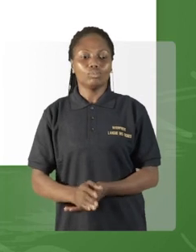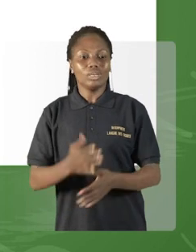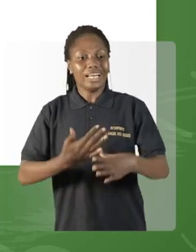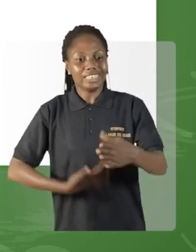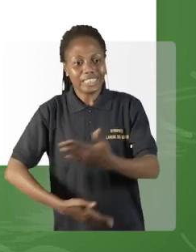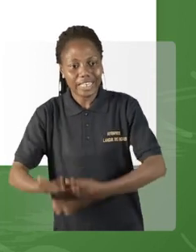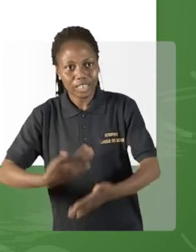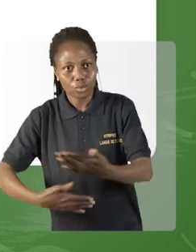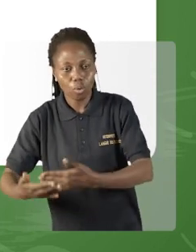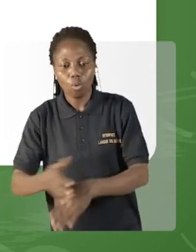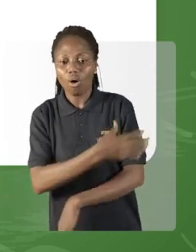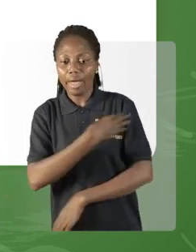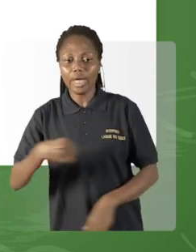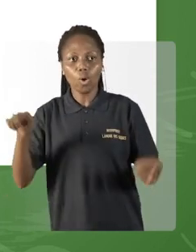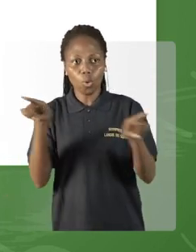écologiques et